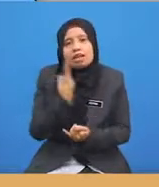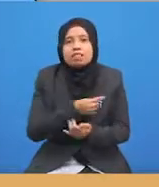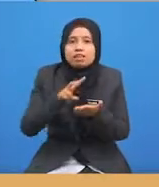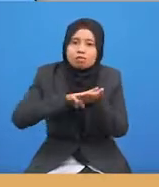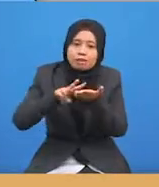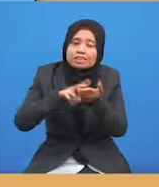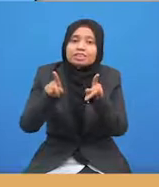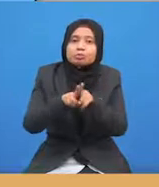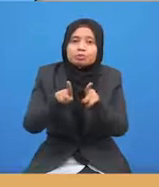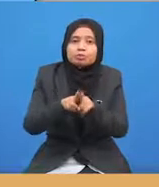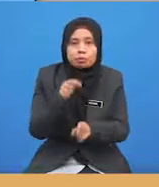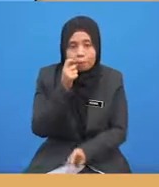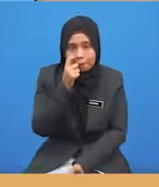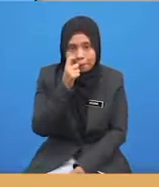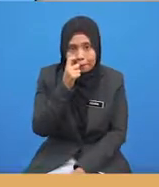baca bersama-sama.